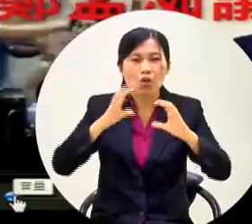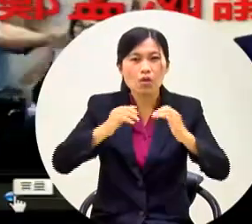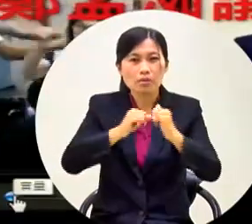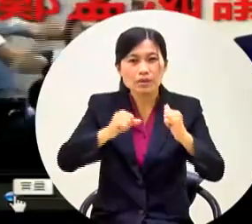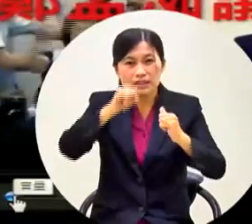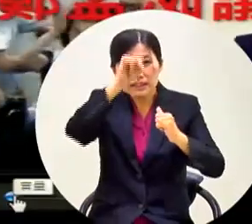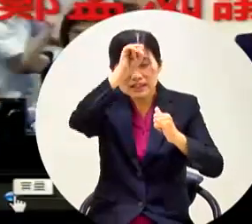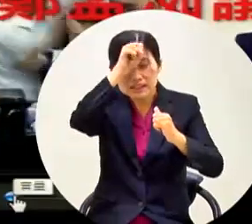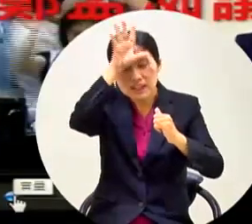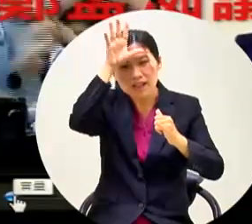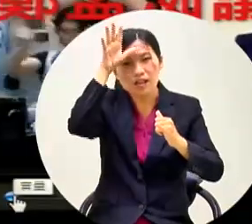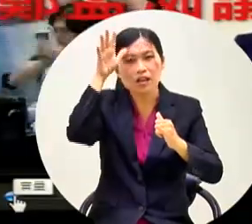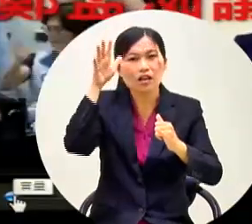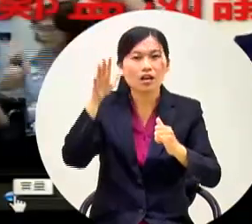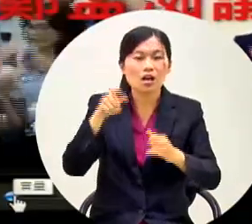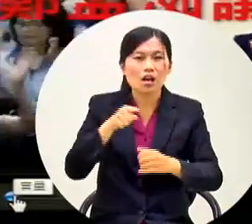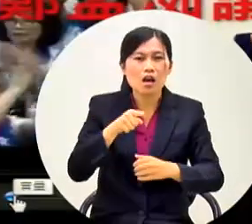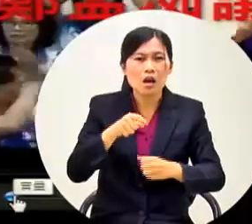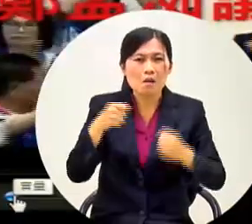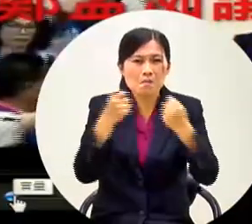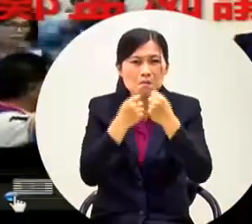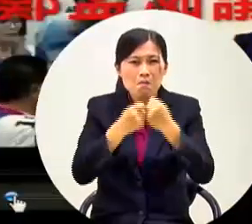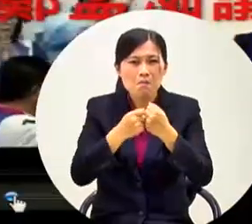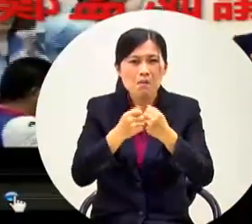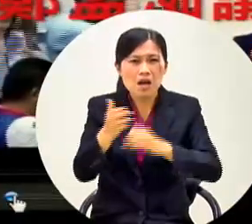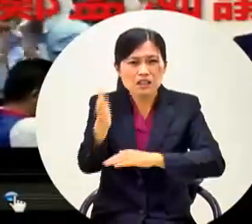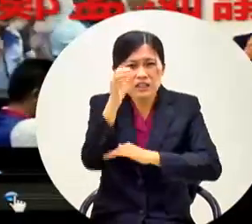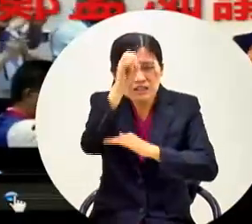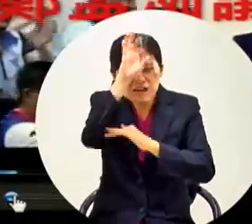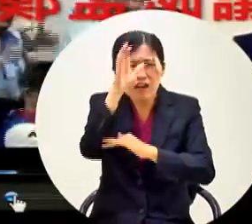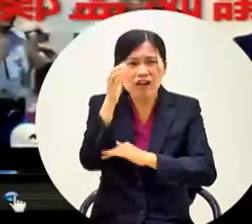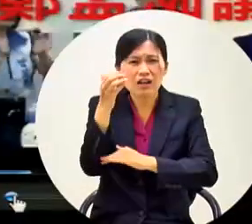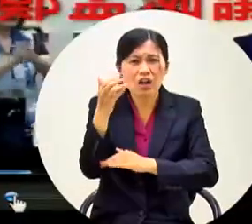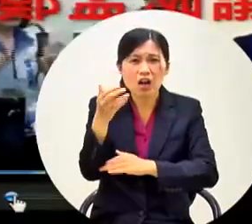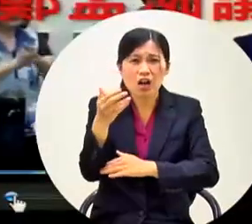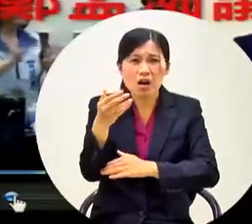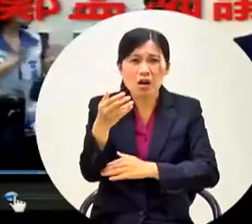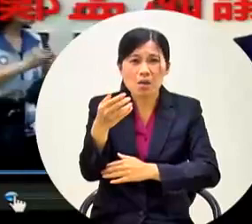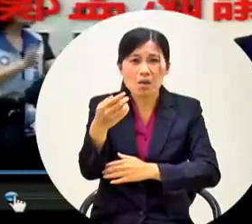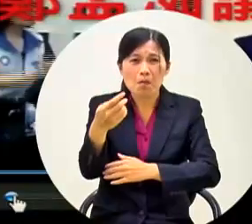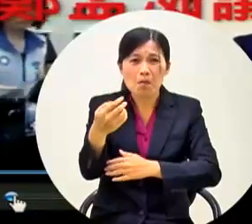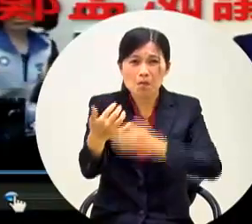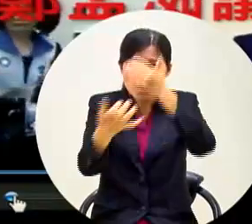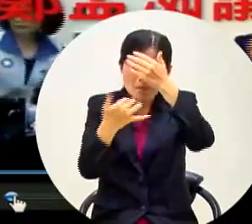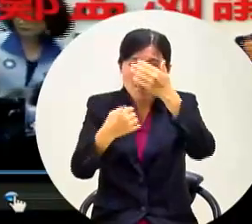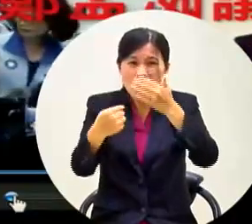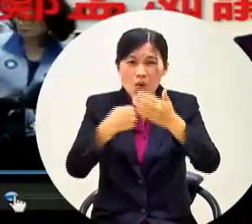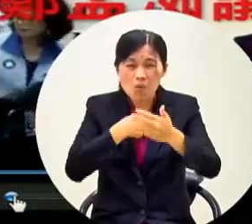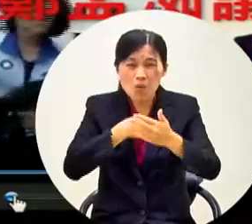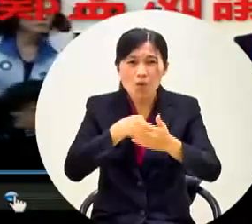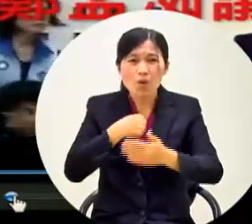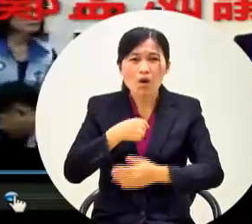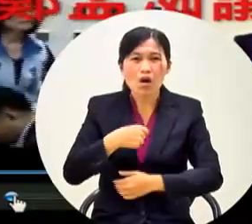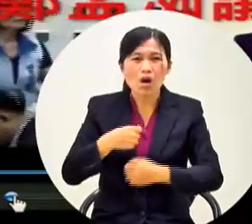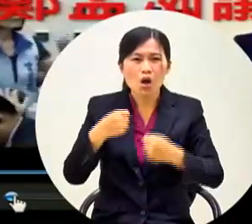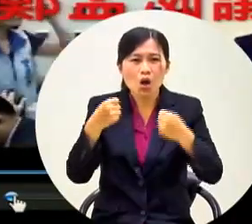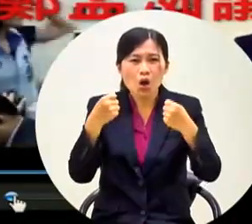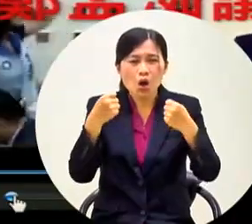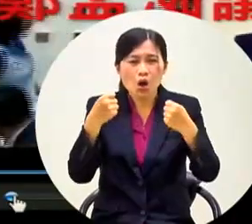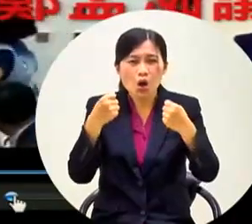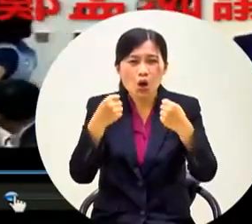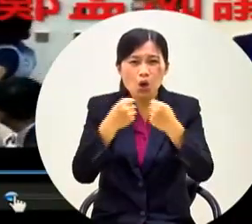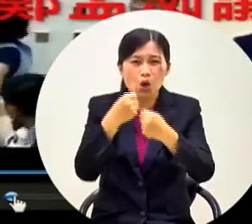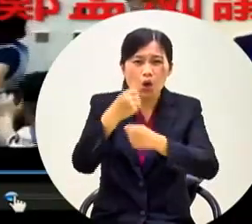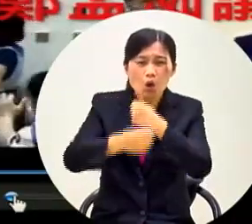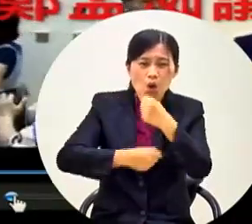党是别人，然后说动用暴力的是其他的政党。我想所有的高雄市民